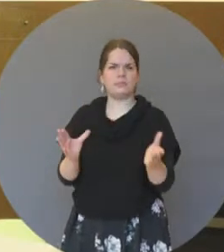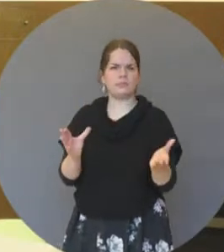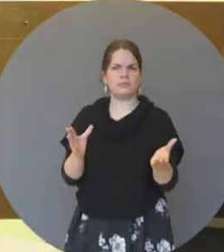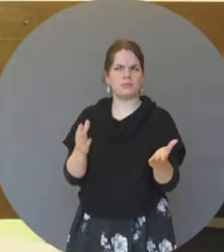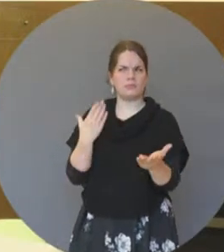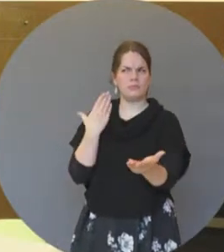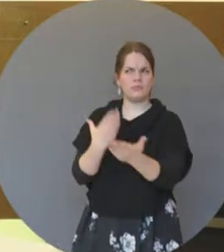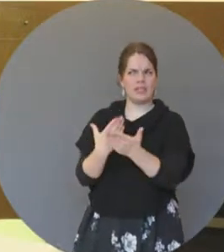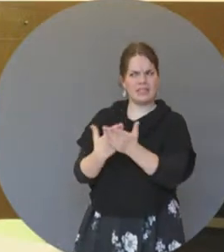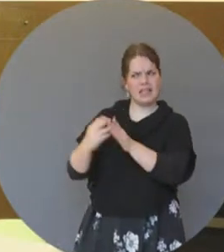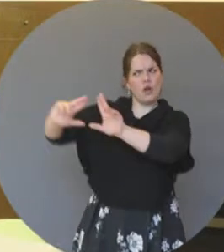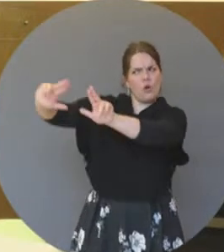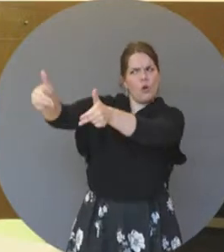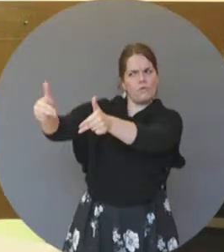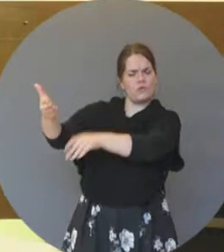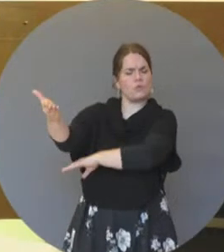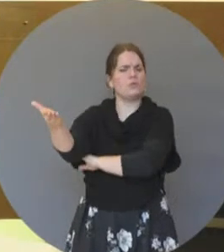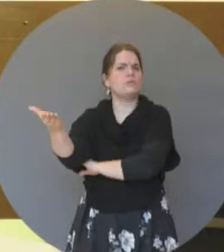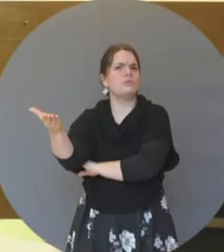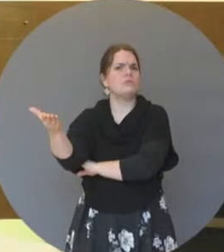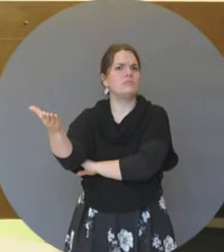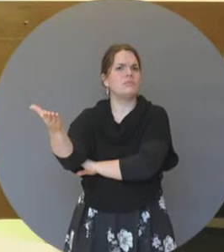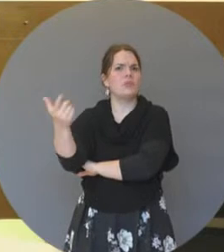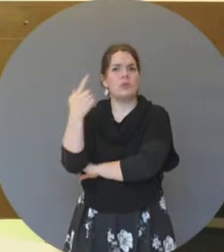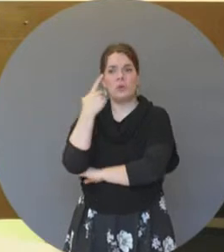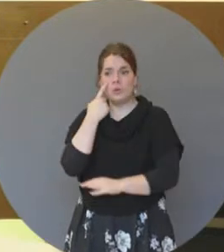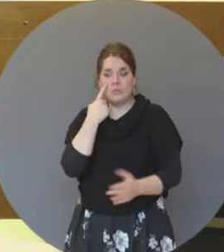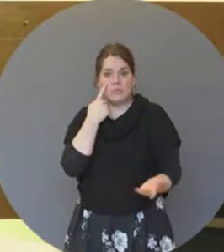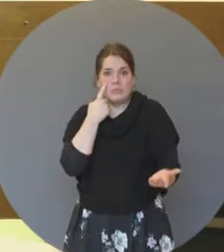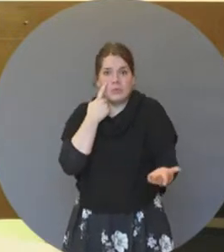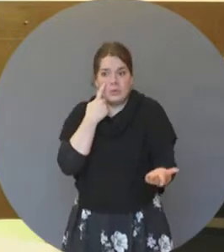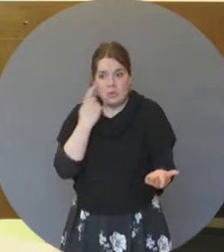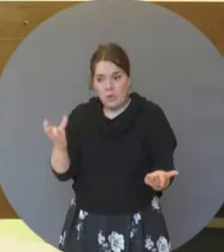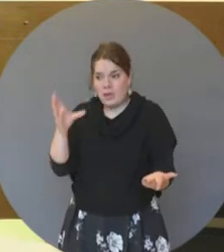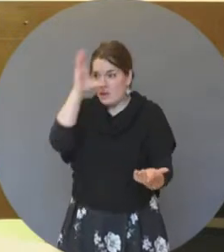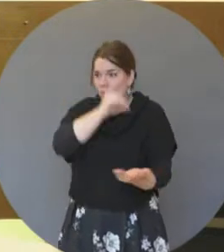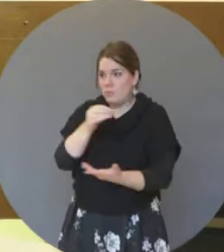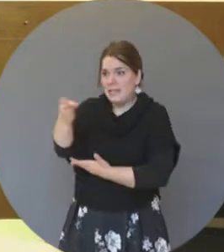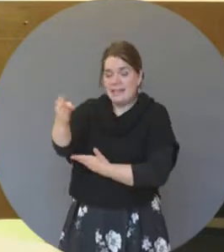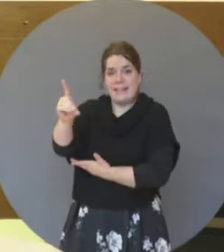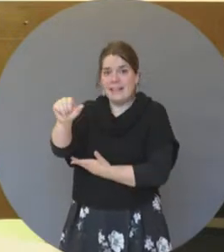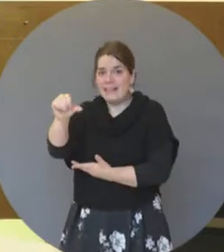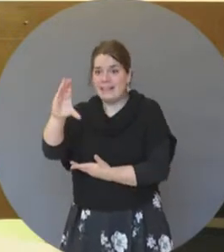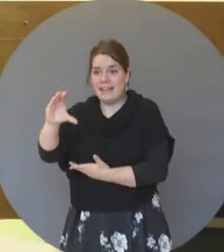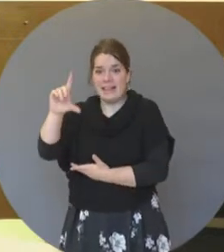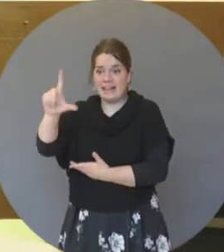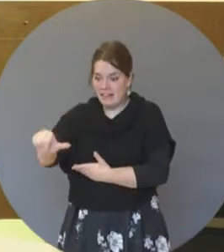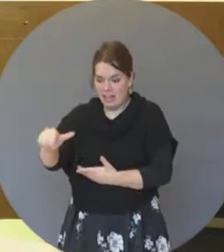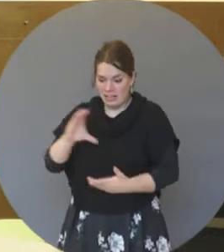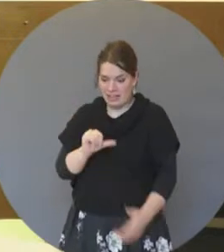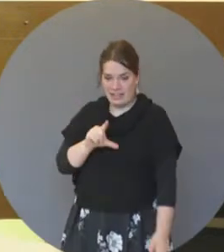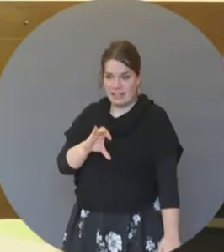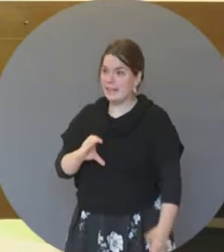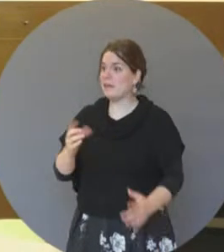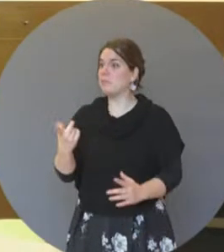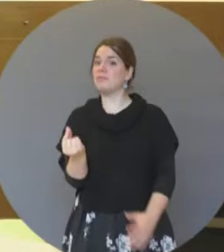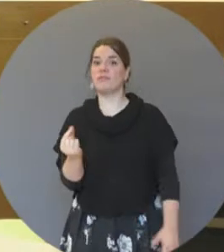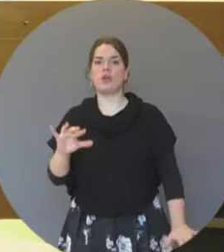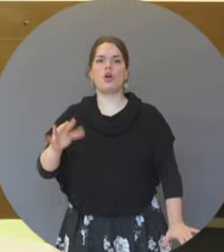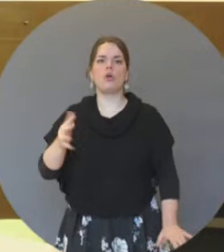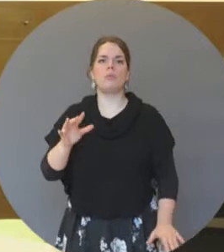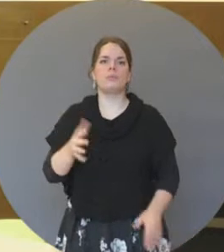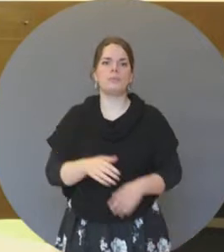cette convention se fasse sans tenir compte de la place et du travail du DAC l'augmentation du nombre de